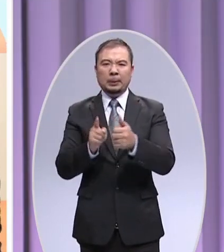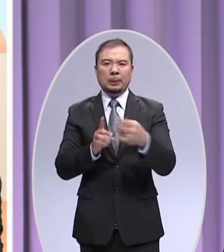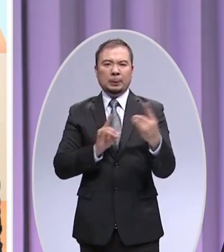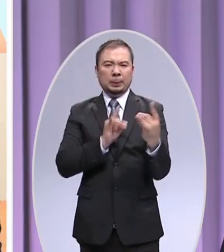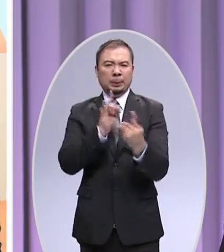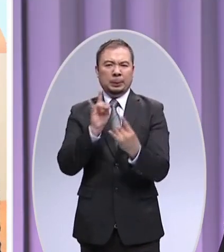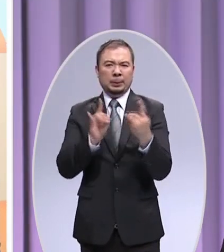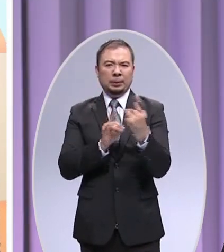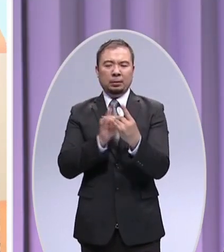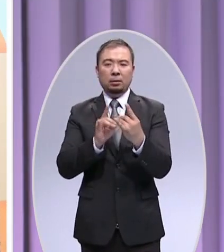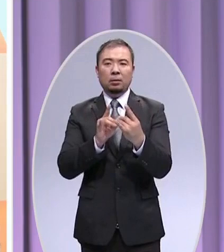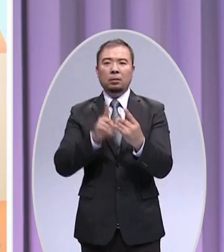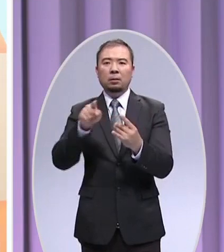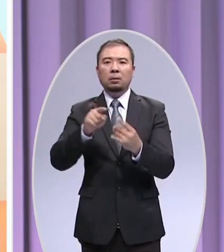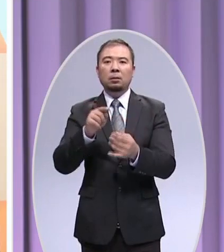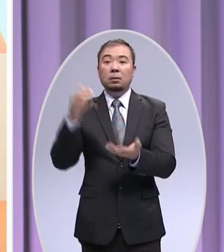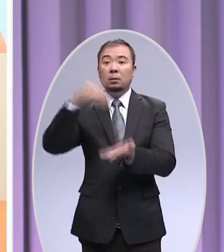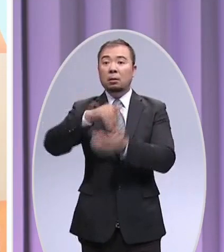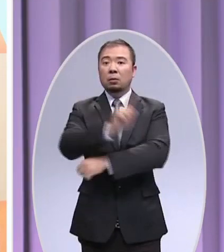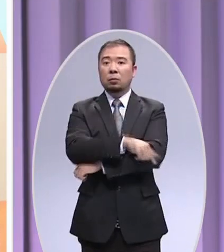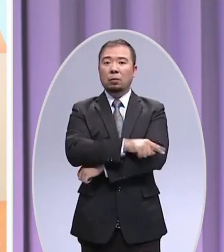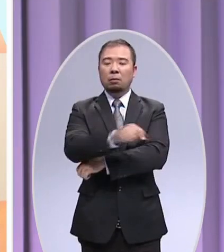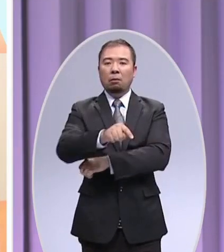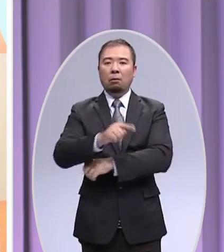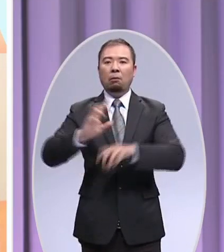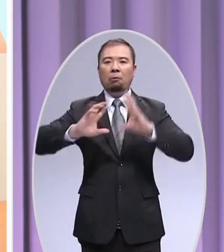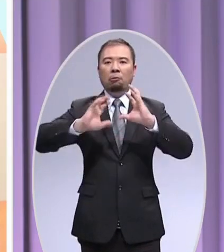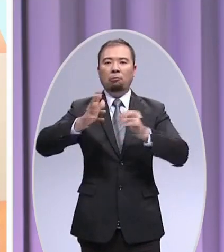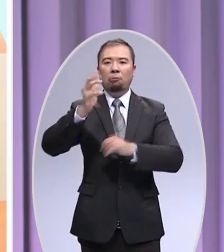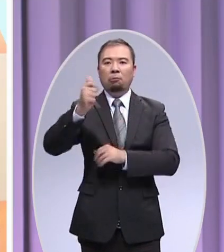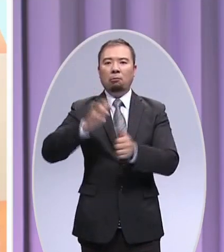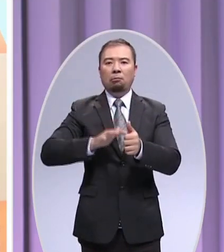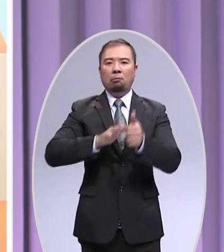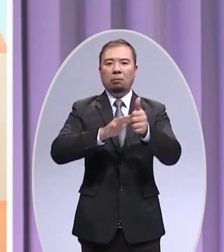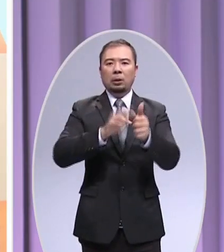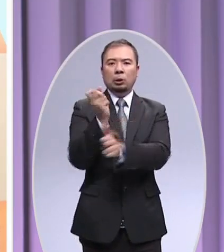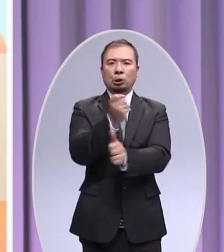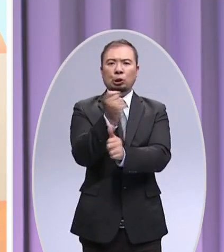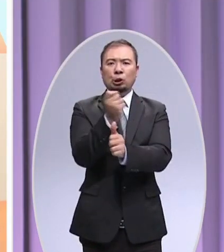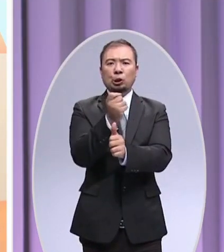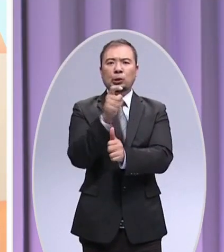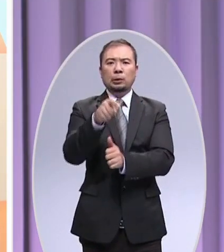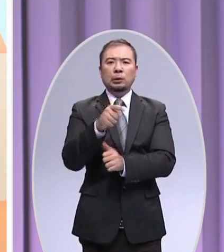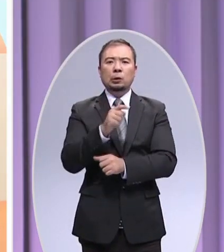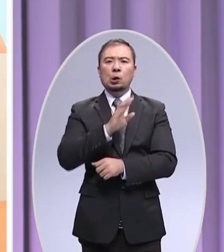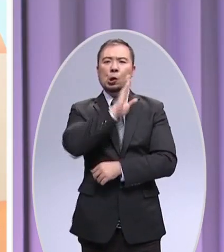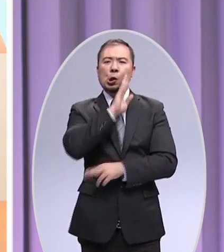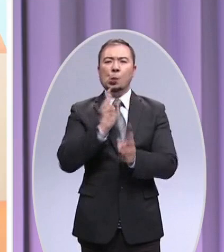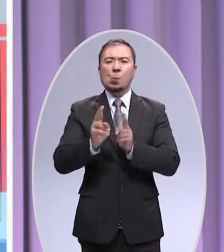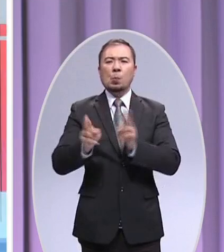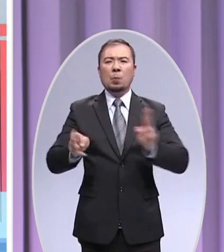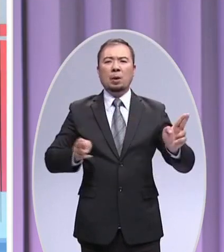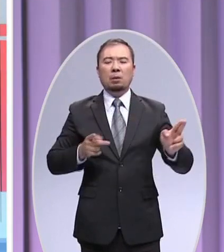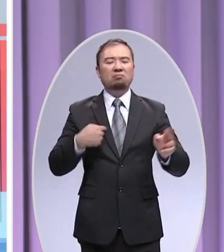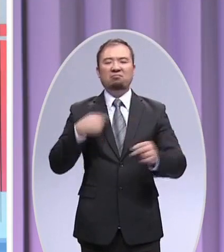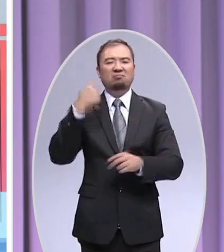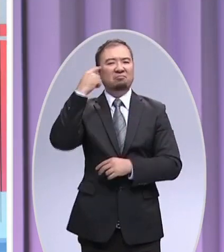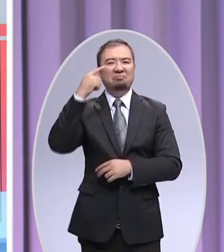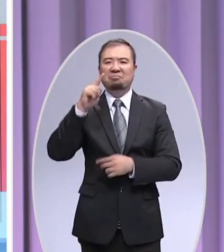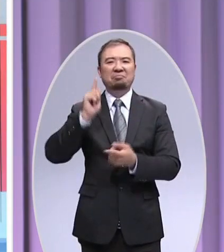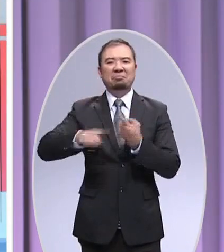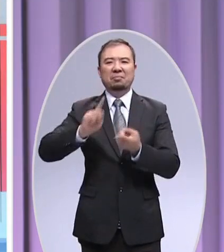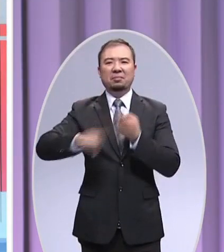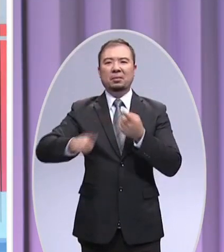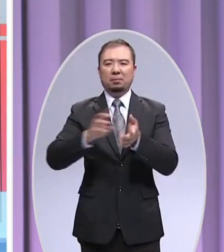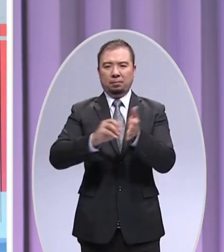统清算政敌的手段，这就是为什么我们要废这个特征组。那在上一次的政